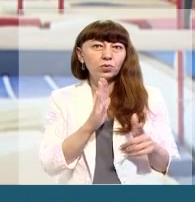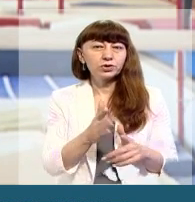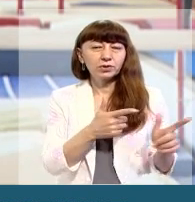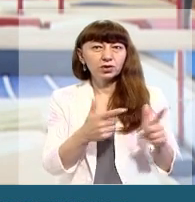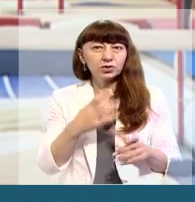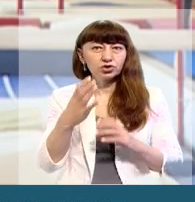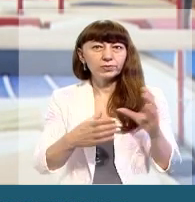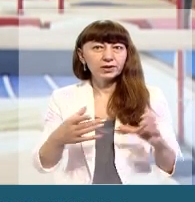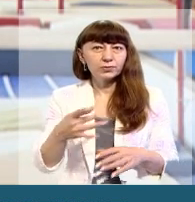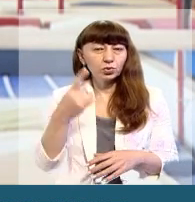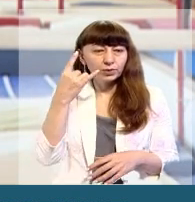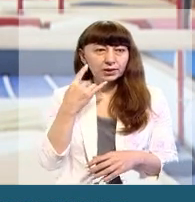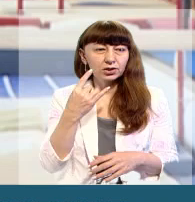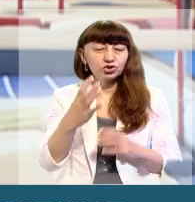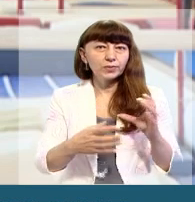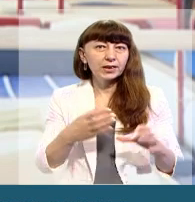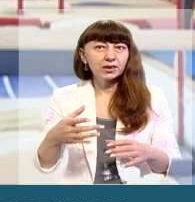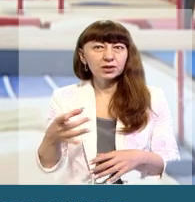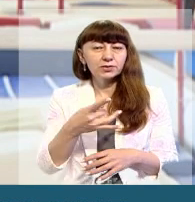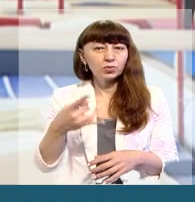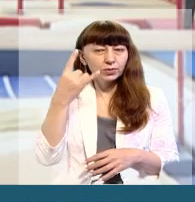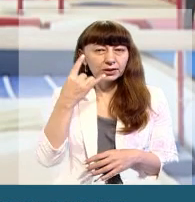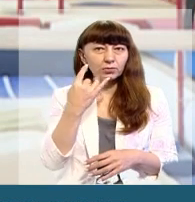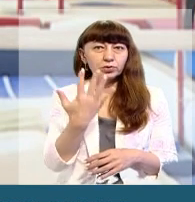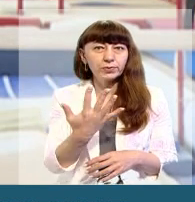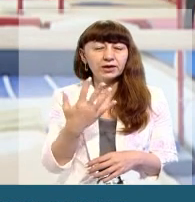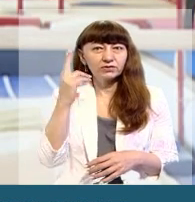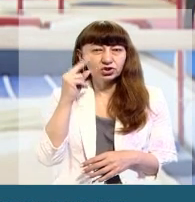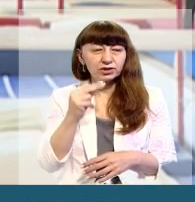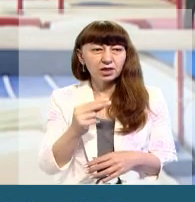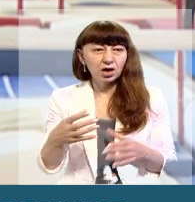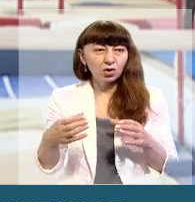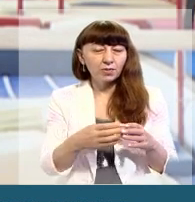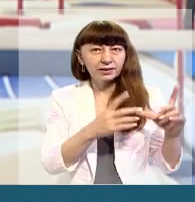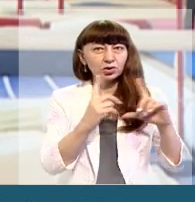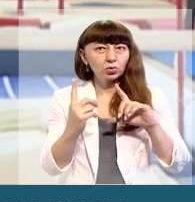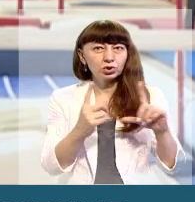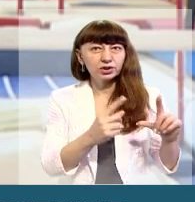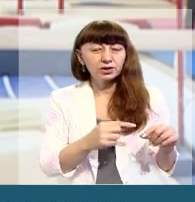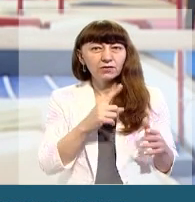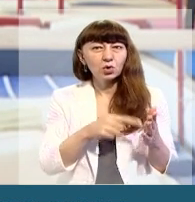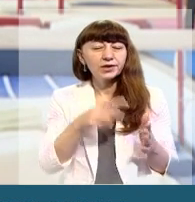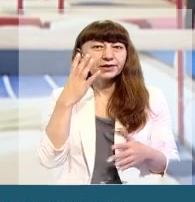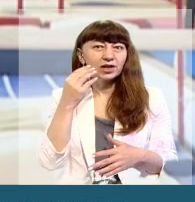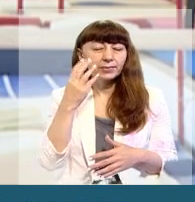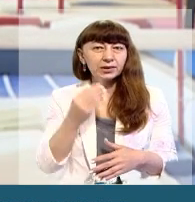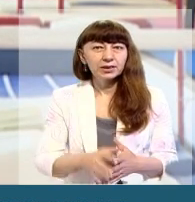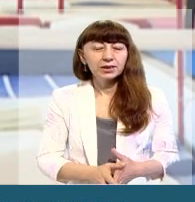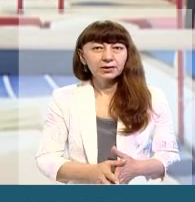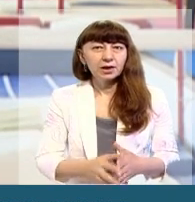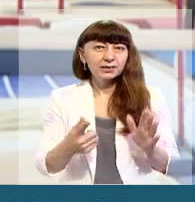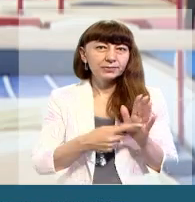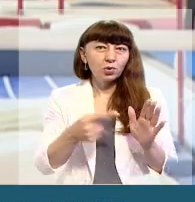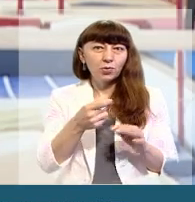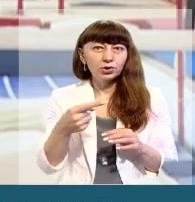готовить на чемпионат республики. Чемпионат республики пройдет 5 числа, будет команда выезжать в городе Алматы с 7